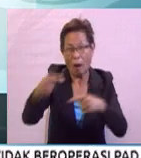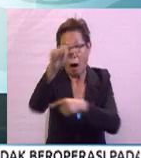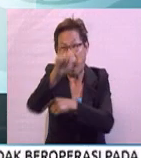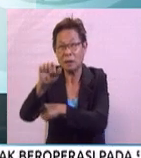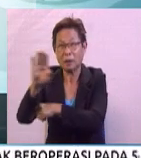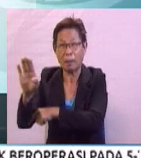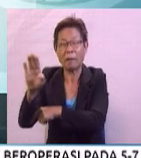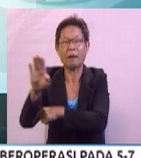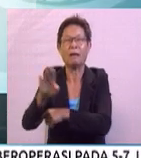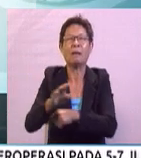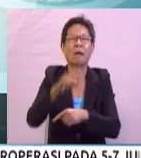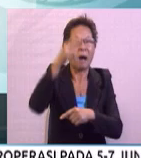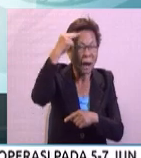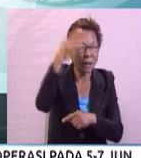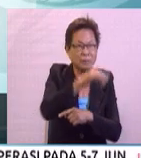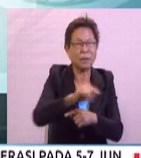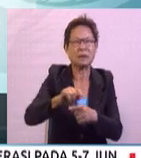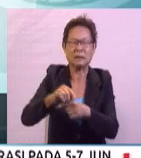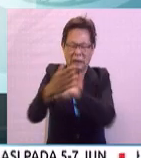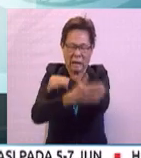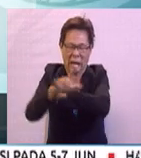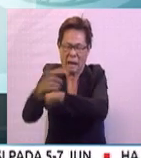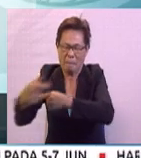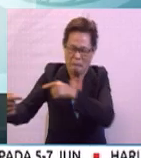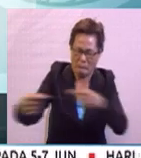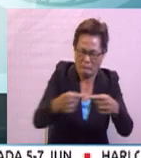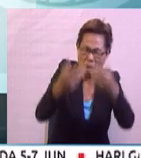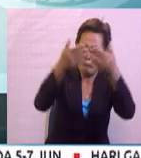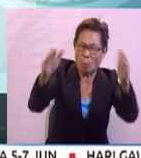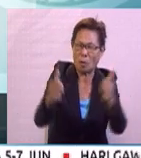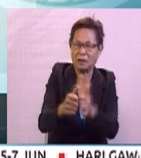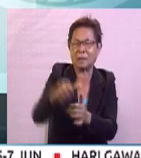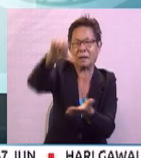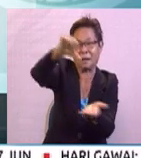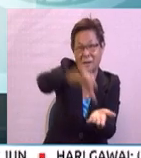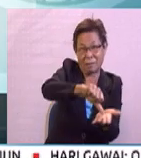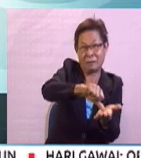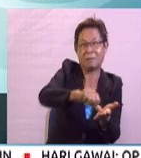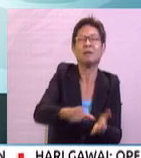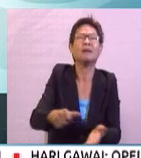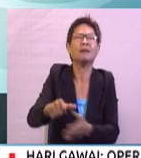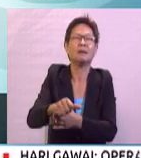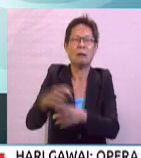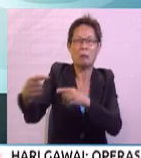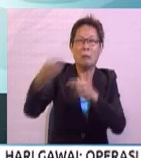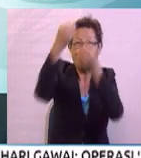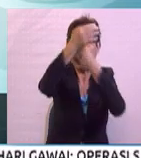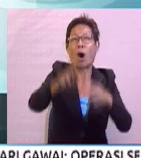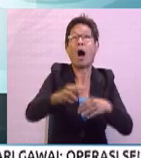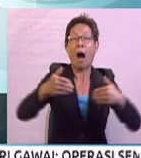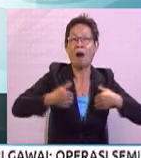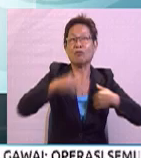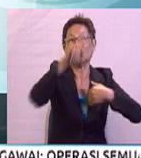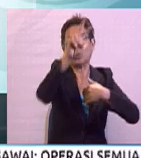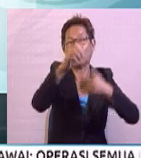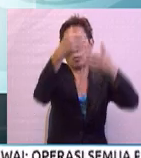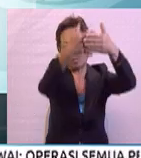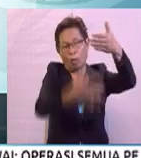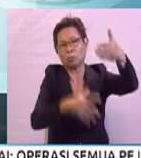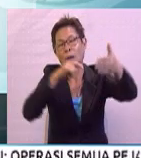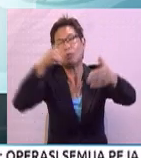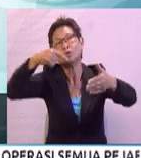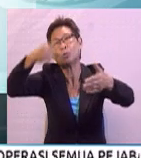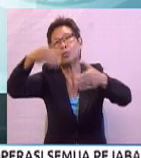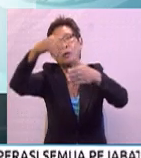menyaksikan Arab Saudi dan sekutunya bertelagah secara terbuka dengan Iran, deklarasi mengandungi 20 perkara tersebut tidak menyebut nama Iran